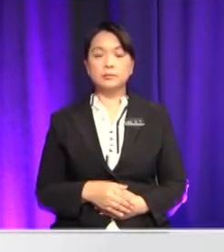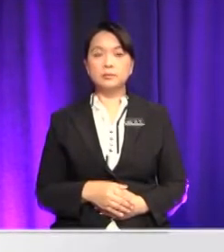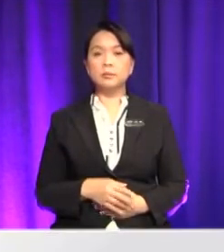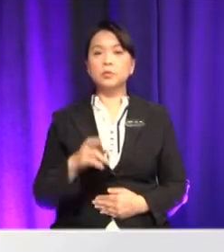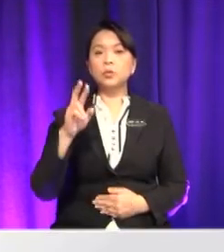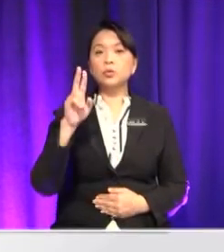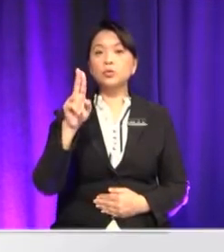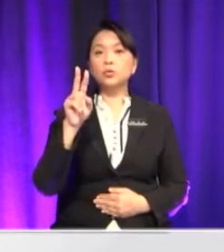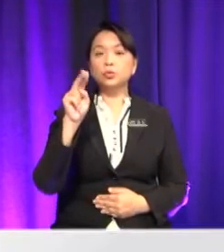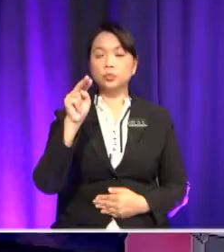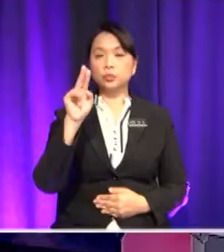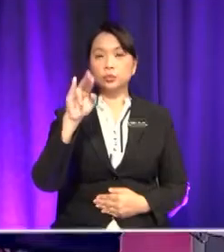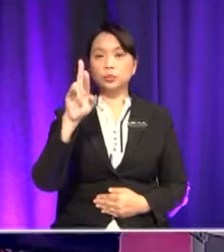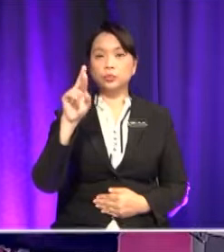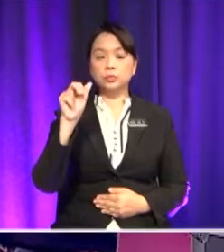unjuran ortografi.